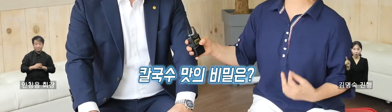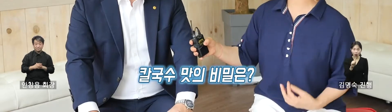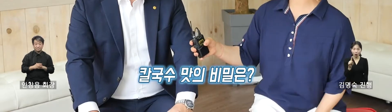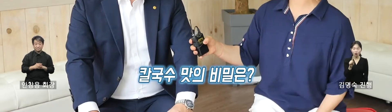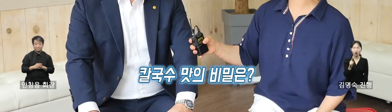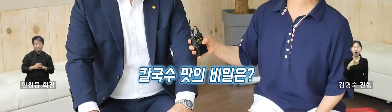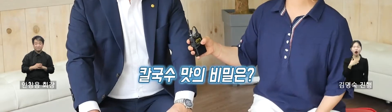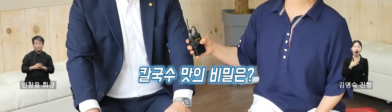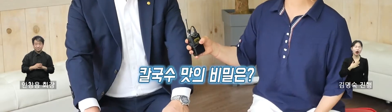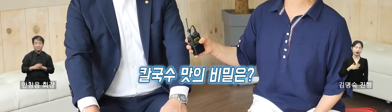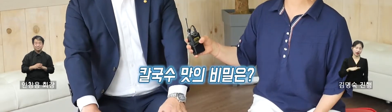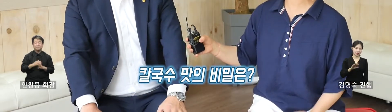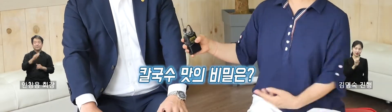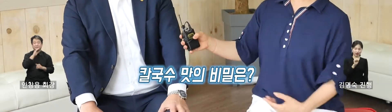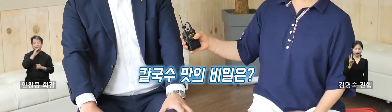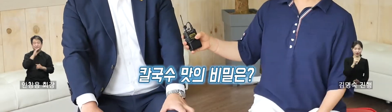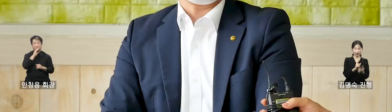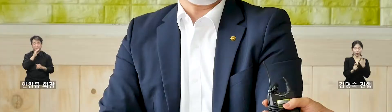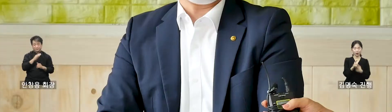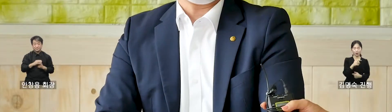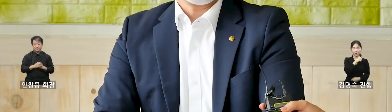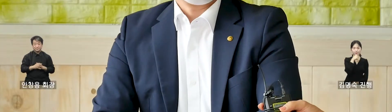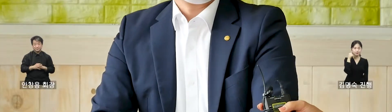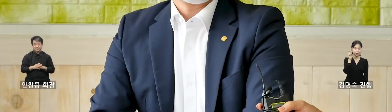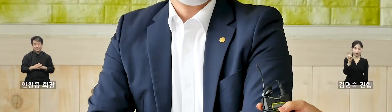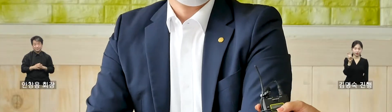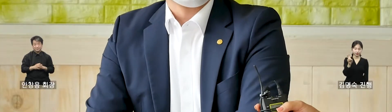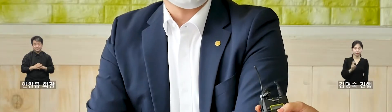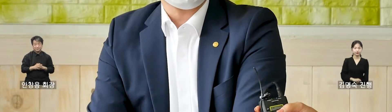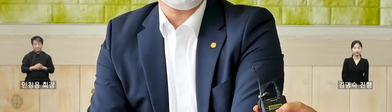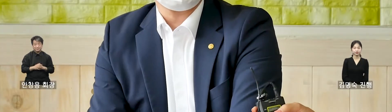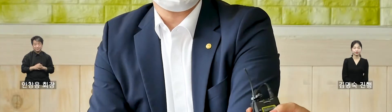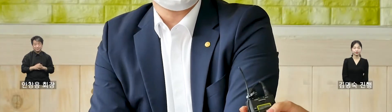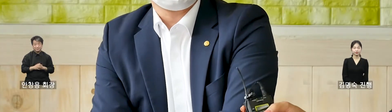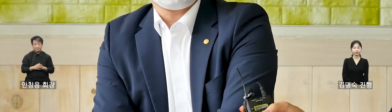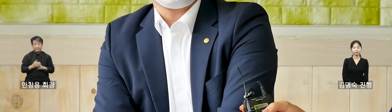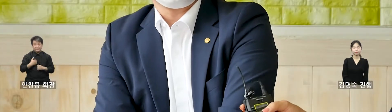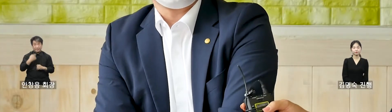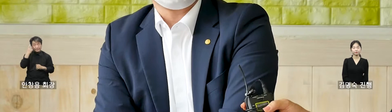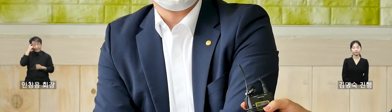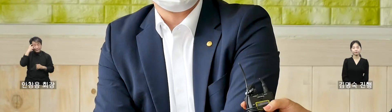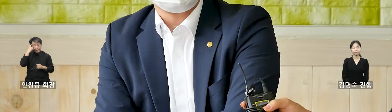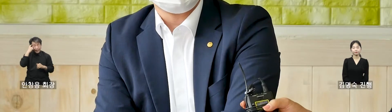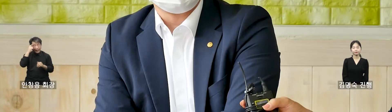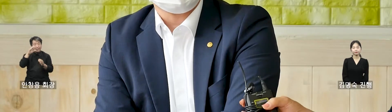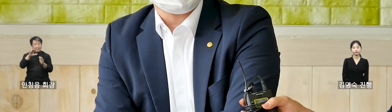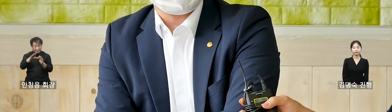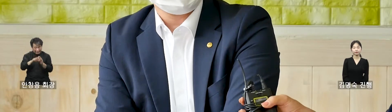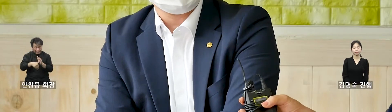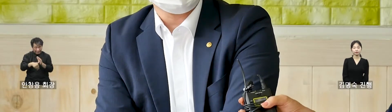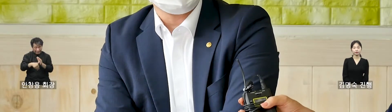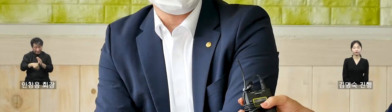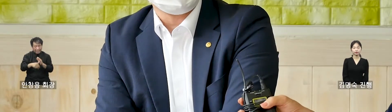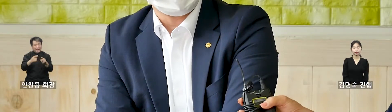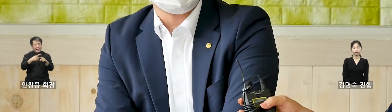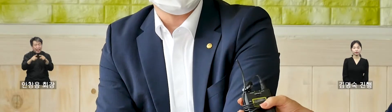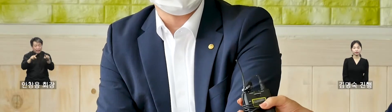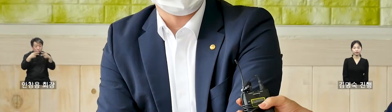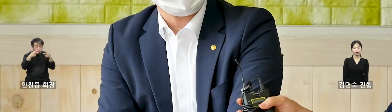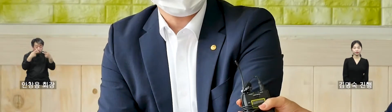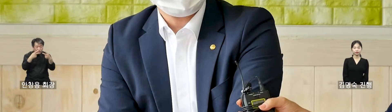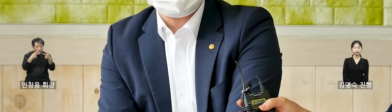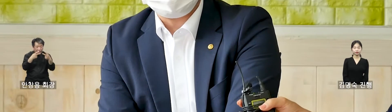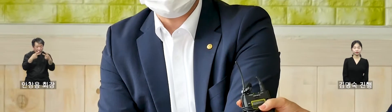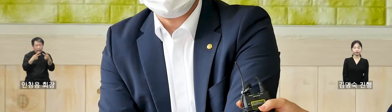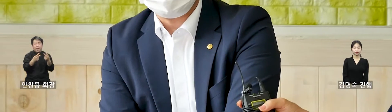알고 먹어야 더 그렇죠. 맛있겠죠. 예. 예. 예, 그럼 제가 생각할 때 이 집 칼국수의 비결은